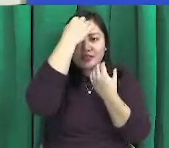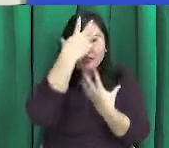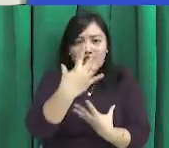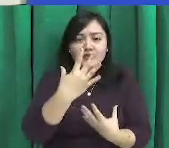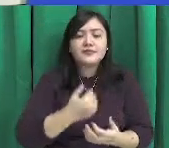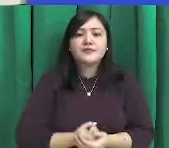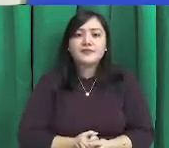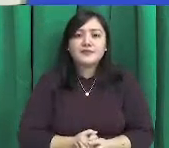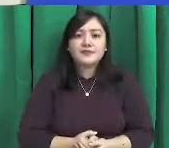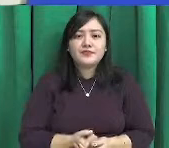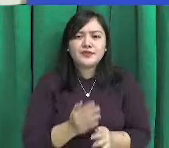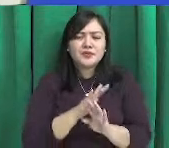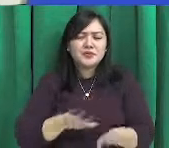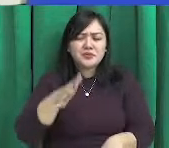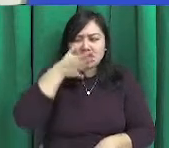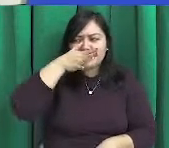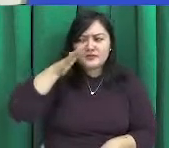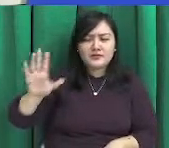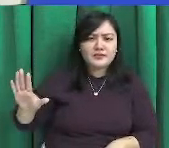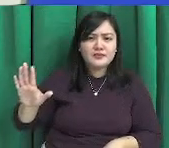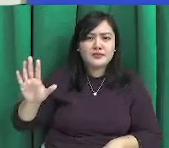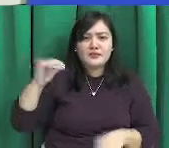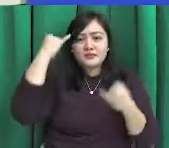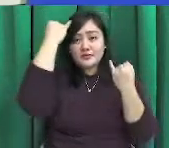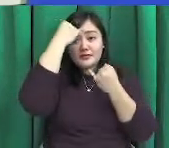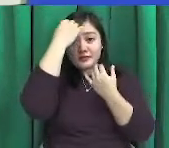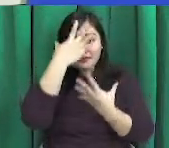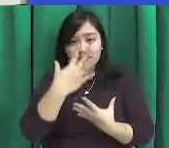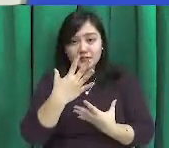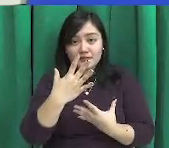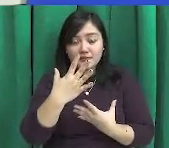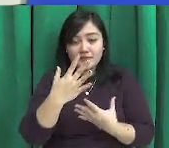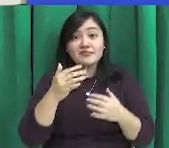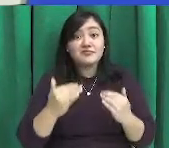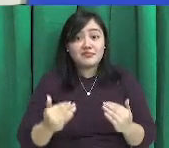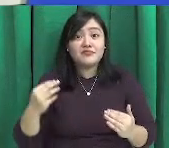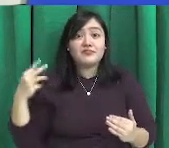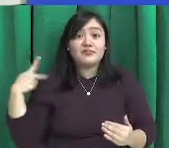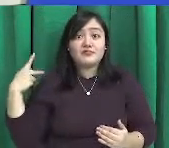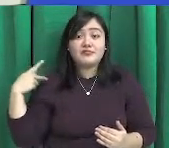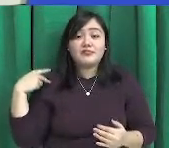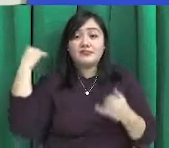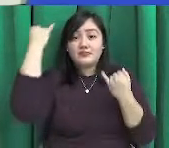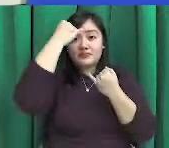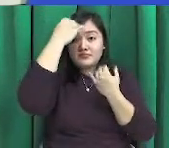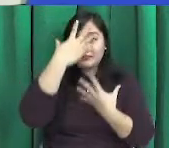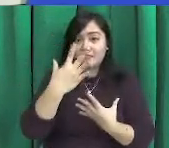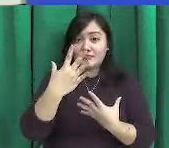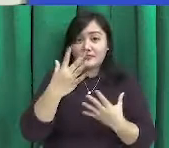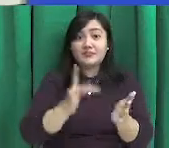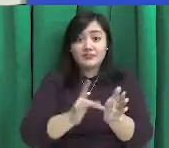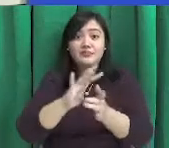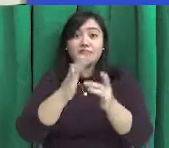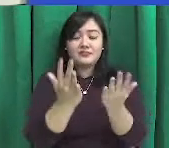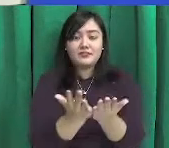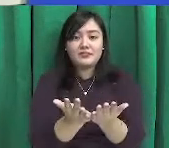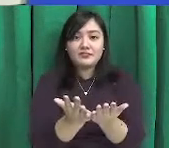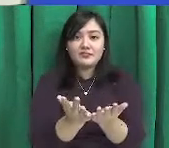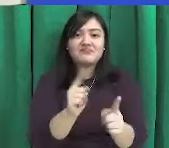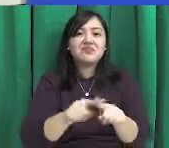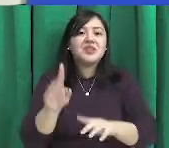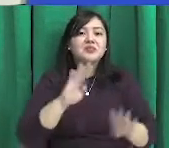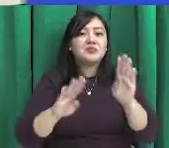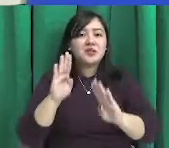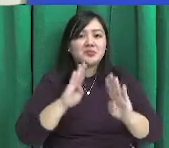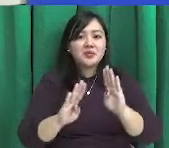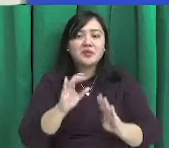iiwanan yan, wag ho nating lalayuan na we already have the information. Ang problema natin, yung comprehension. If you